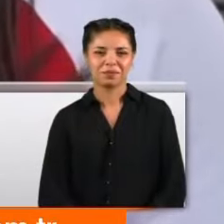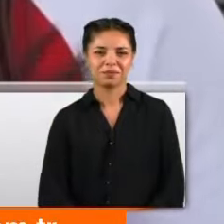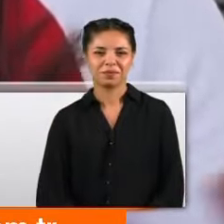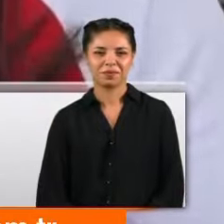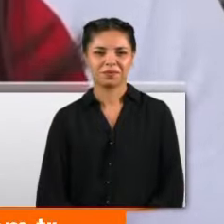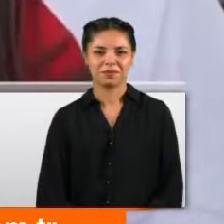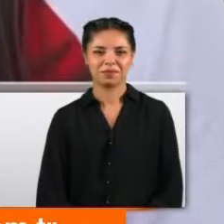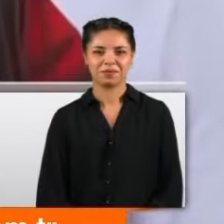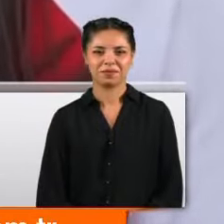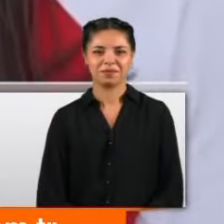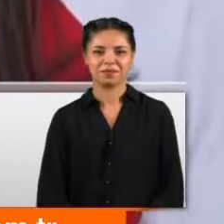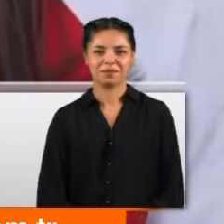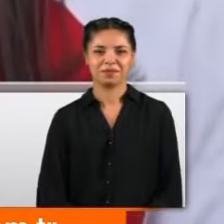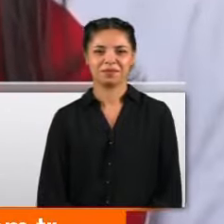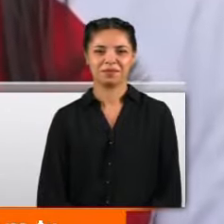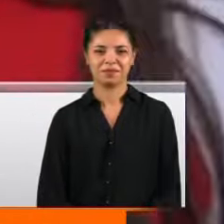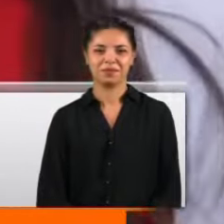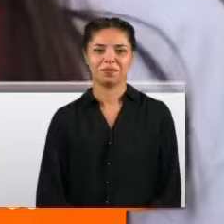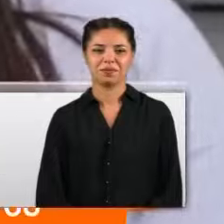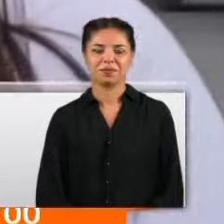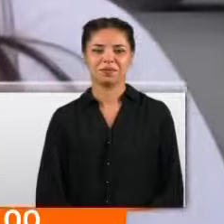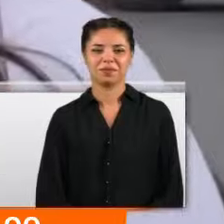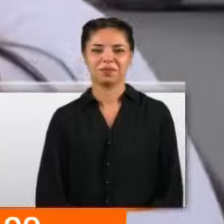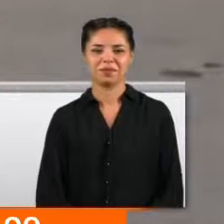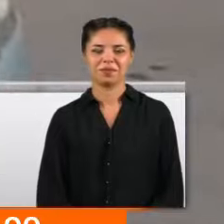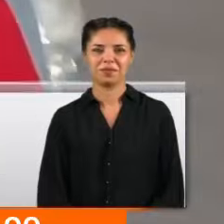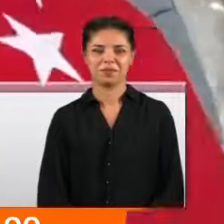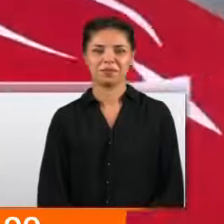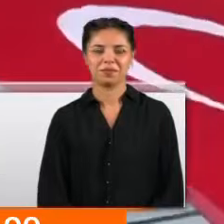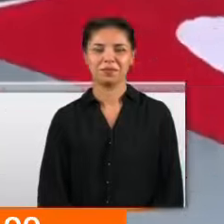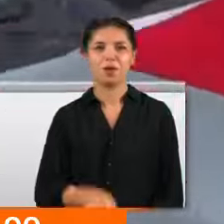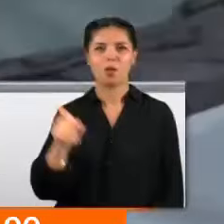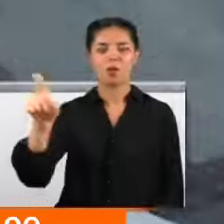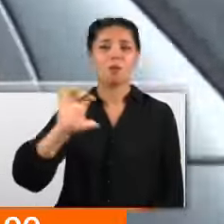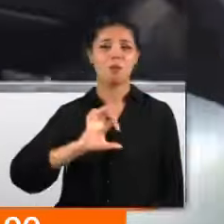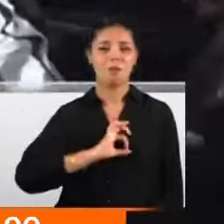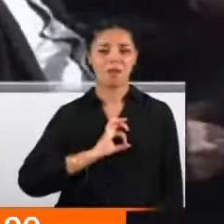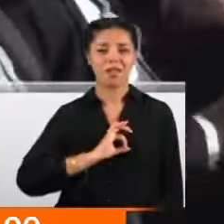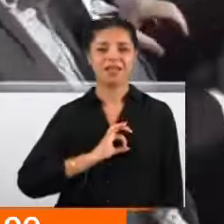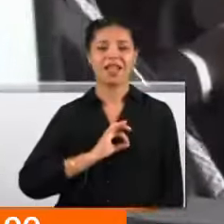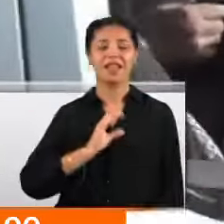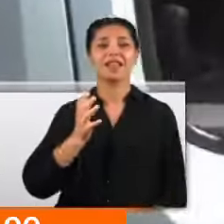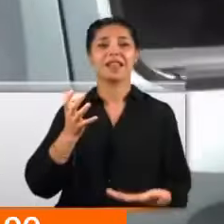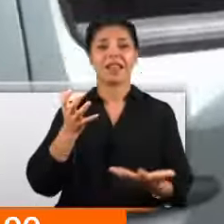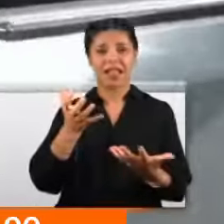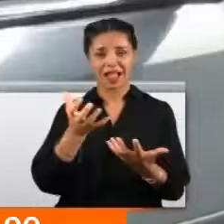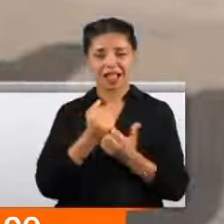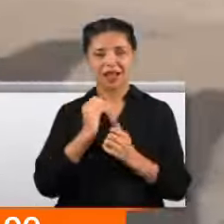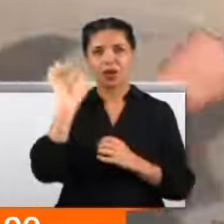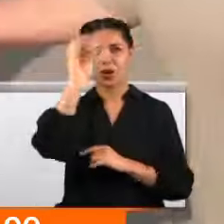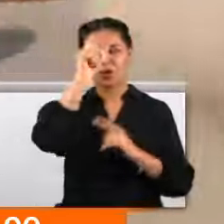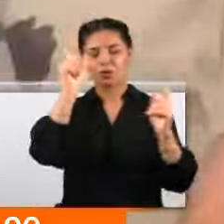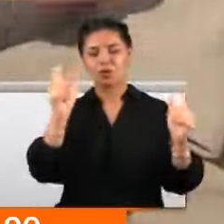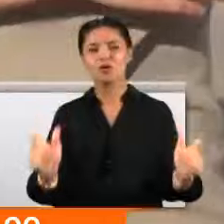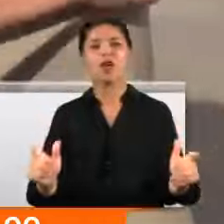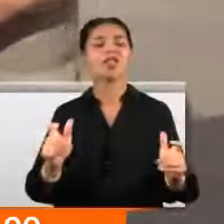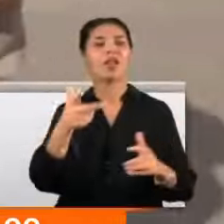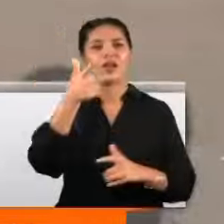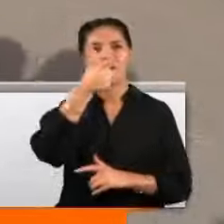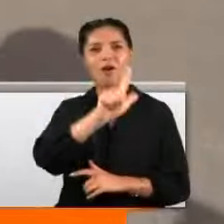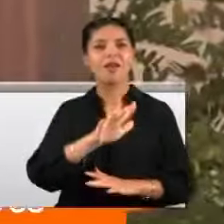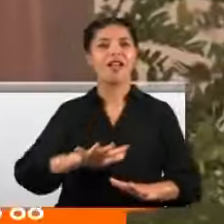dedim ki zaten bende bir güç var, neden değerlendirmeyelim? Dünya şampiyonu oldum. O madalyayı boynuna takarken Gümüşhane'deki köyü ise